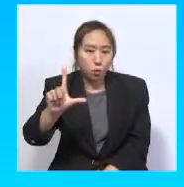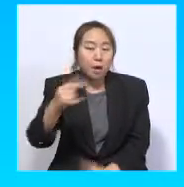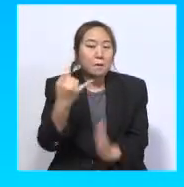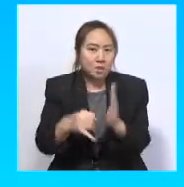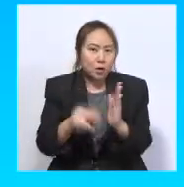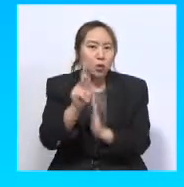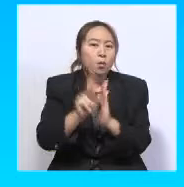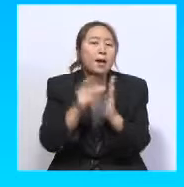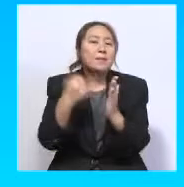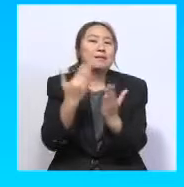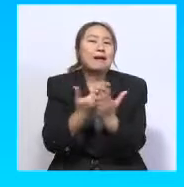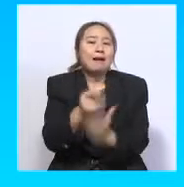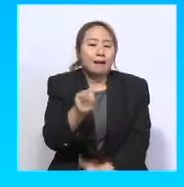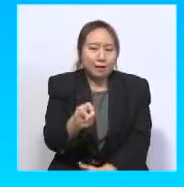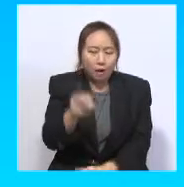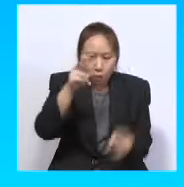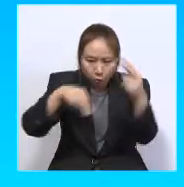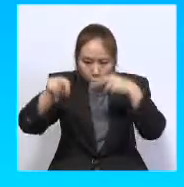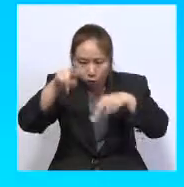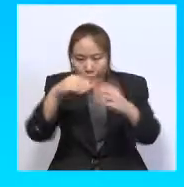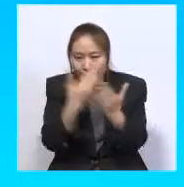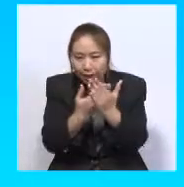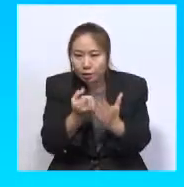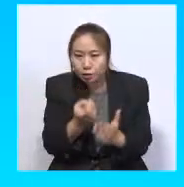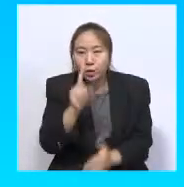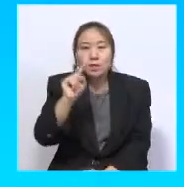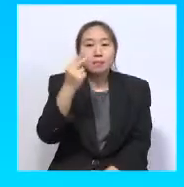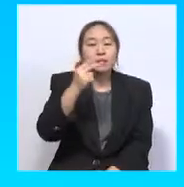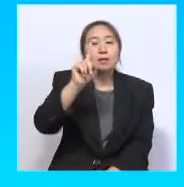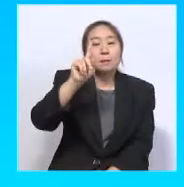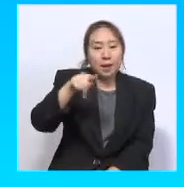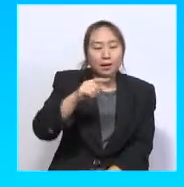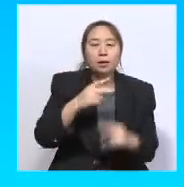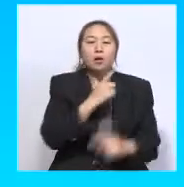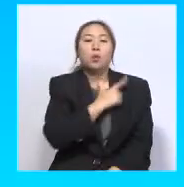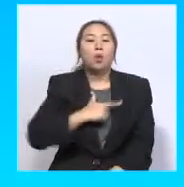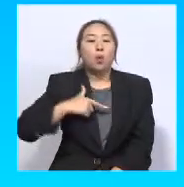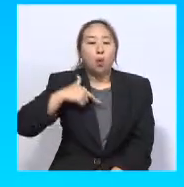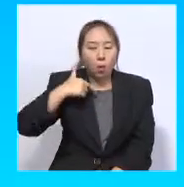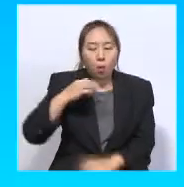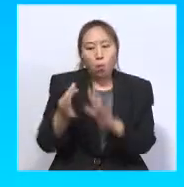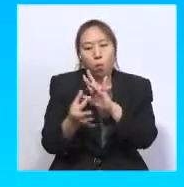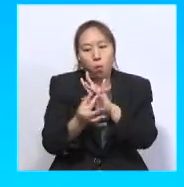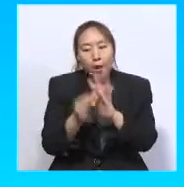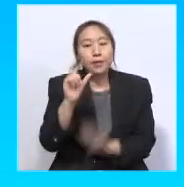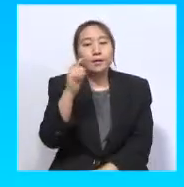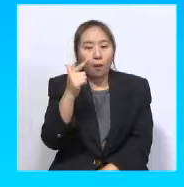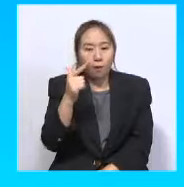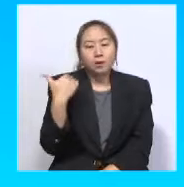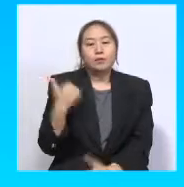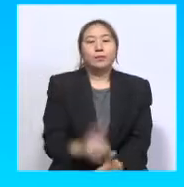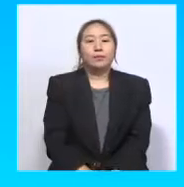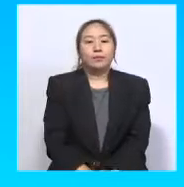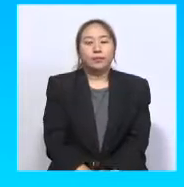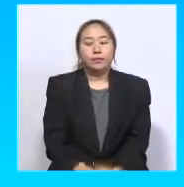มกันฟอกเงินซึ่งจากการตรวจค้นก็พบเงินสด 11,000 บาทนะคะพร้อมสร้อยคอทองคำและแหวนทองคำจำนวนหนึ่ง